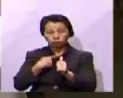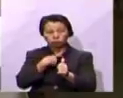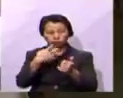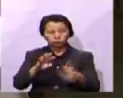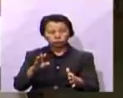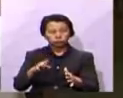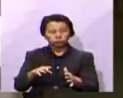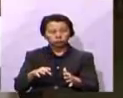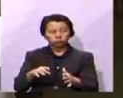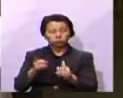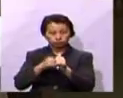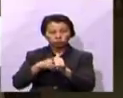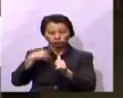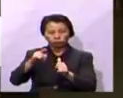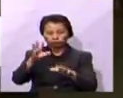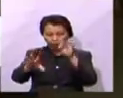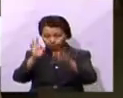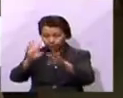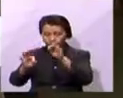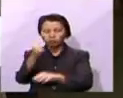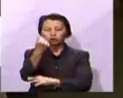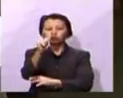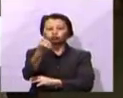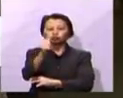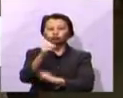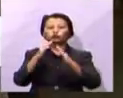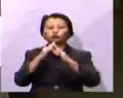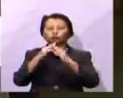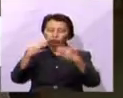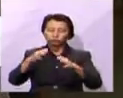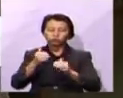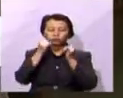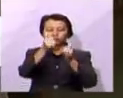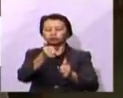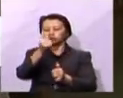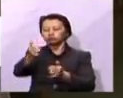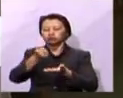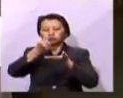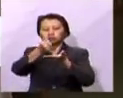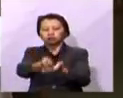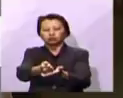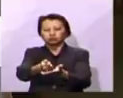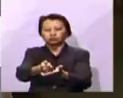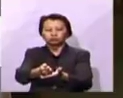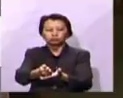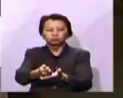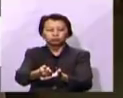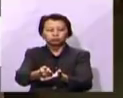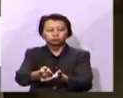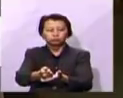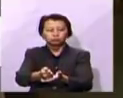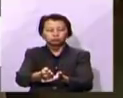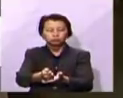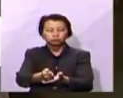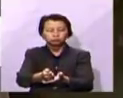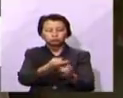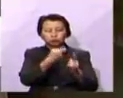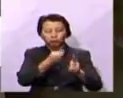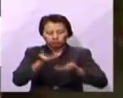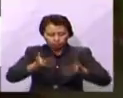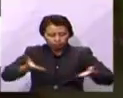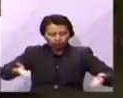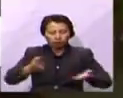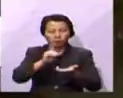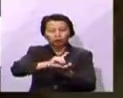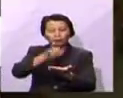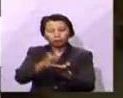parti IPF telah pun pilih 10 rumah telah membantu secara yang kita mampu, sumbangan daripada barang-barang